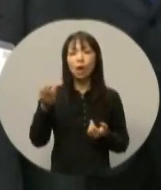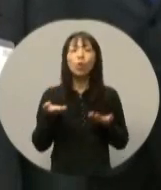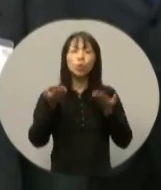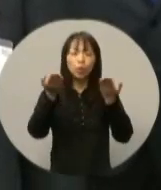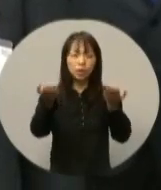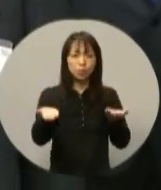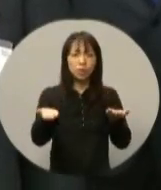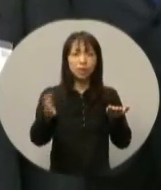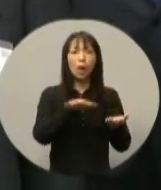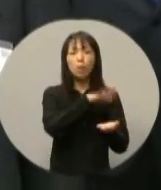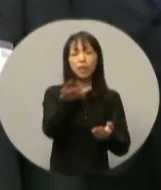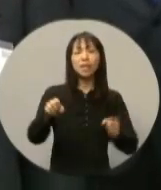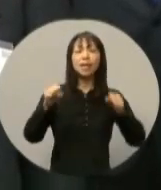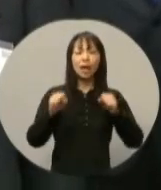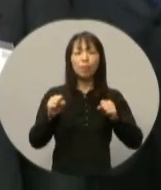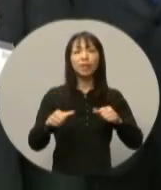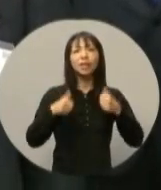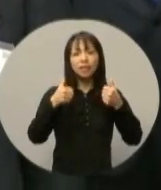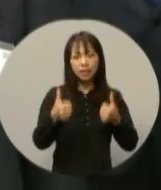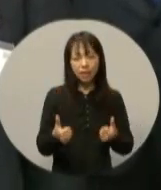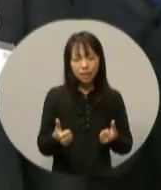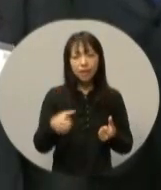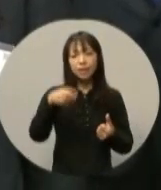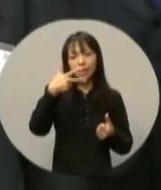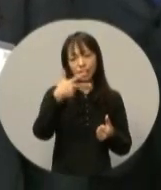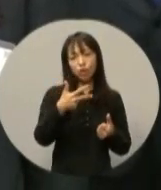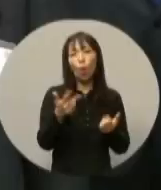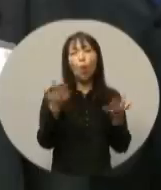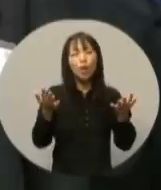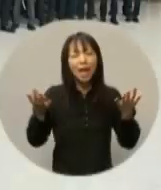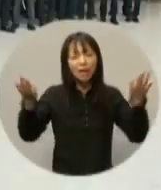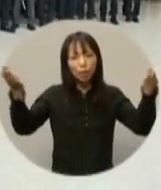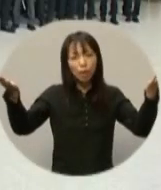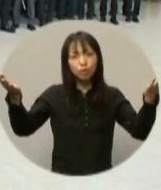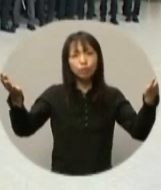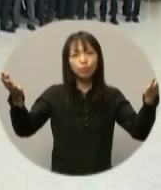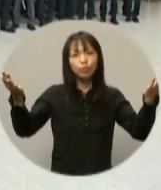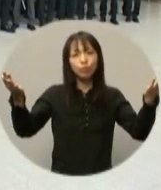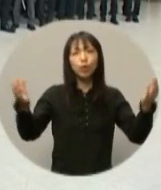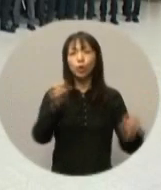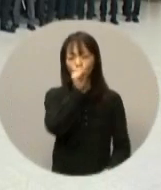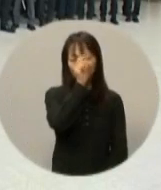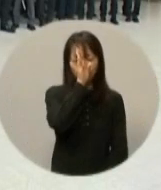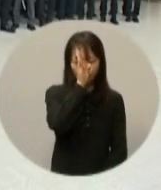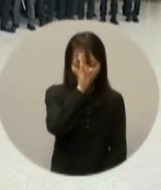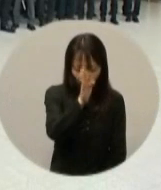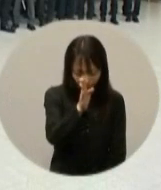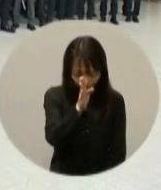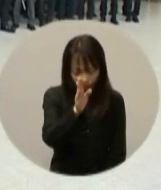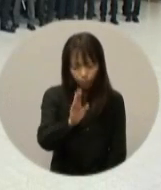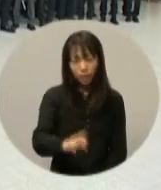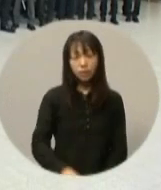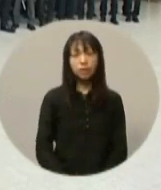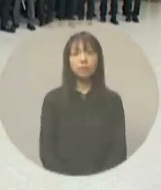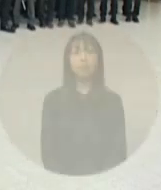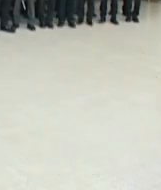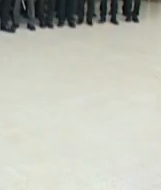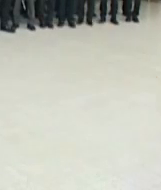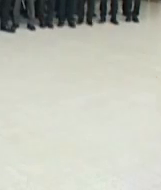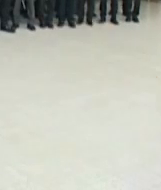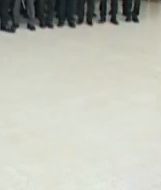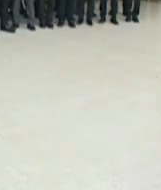たえみんなで頑張って茅ヶ崎市を盛り上げていきますどうぞよろしくお願いしますよろしくお願い